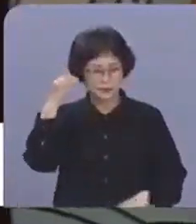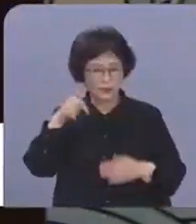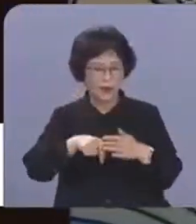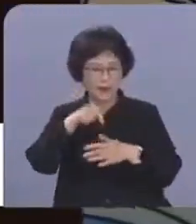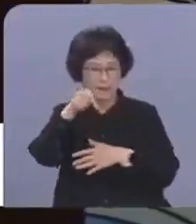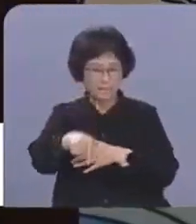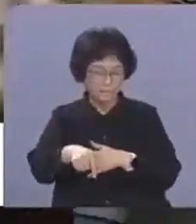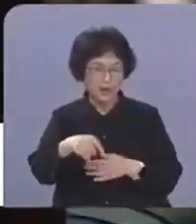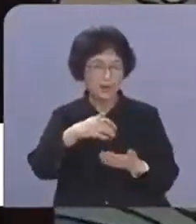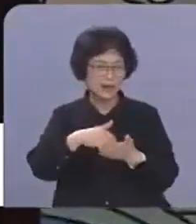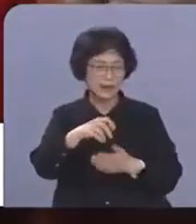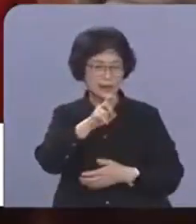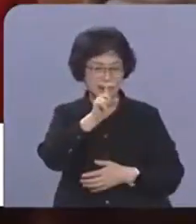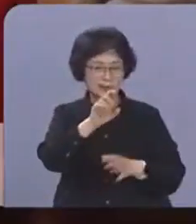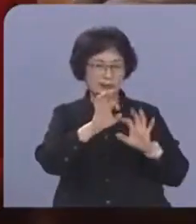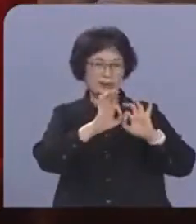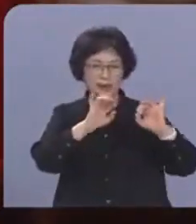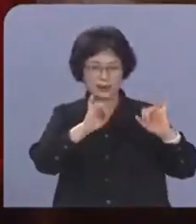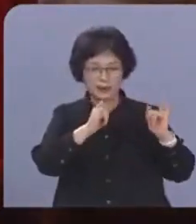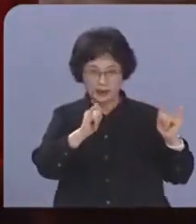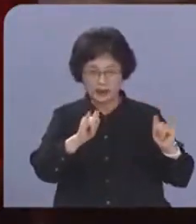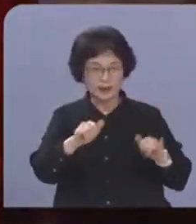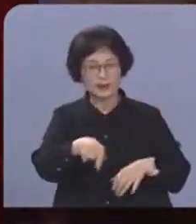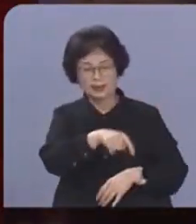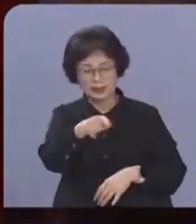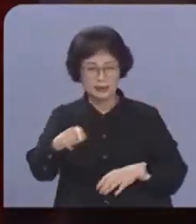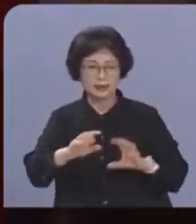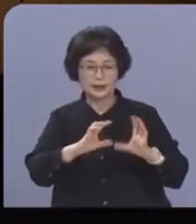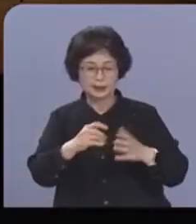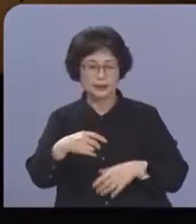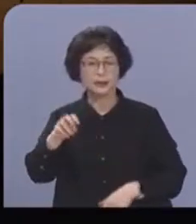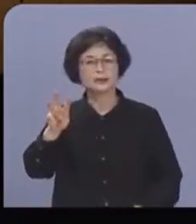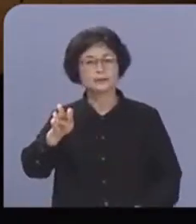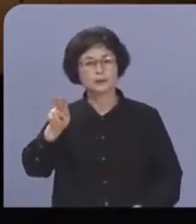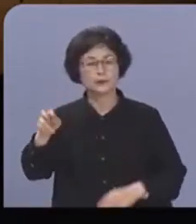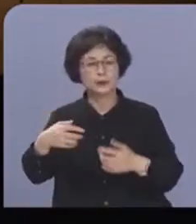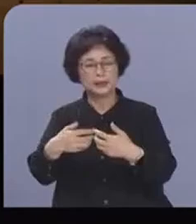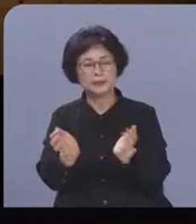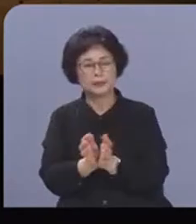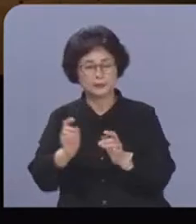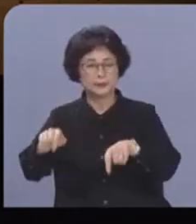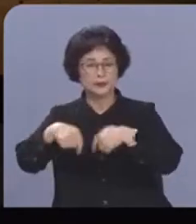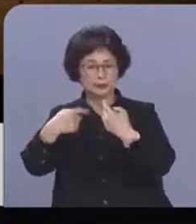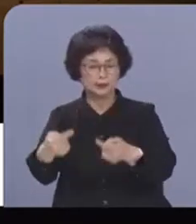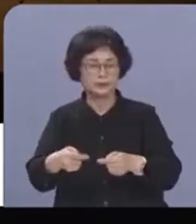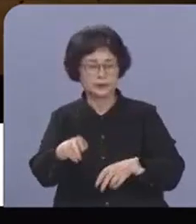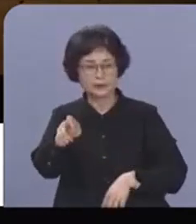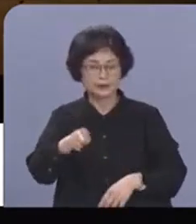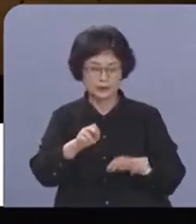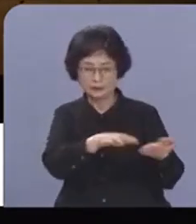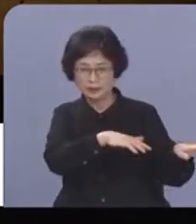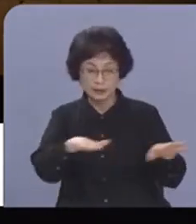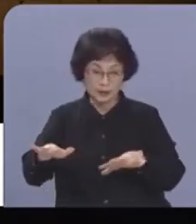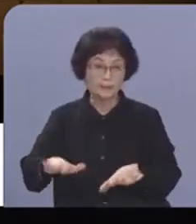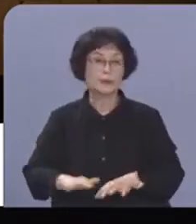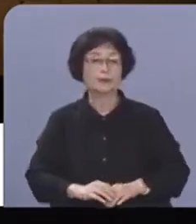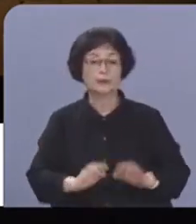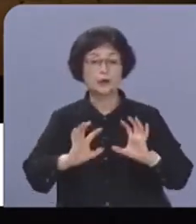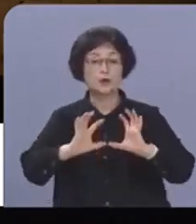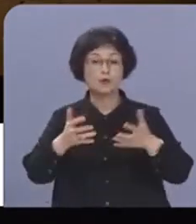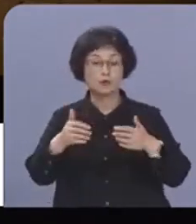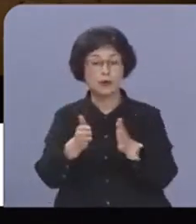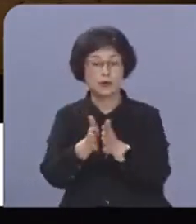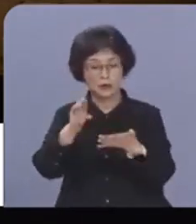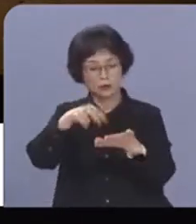10개국 32개 팀이 참가해 다양한 공연을 펼칩니다. 특히 다대포해수욕장과 부산 국회 도서관 등